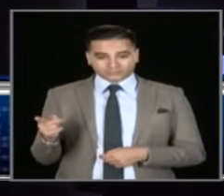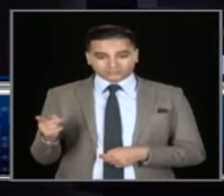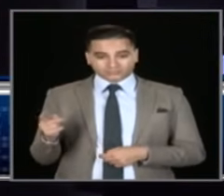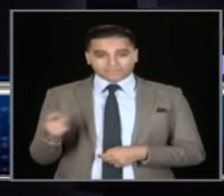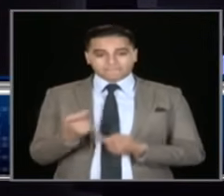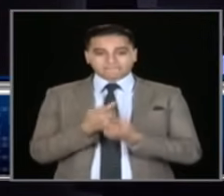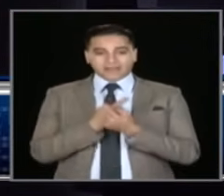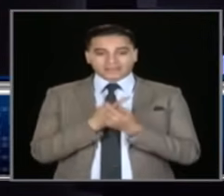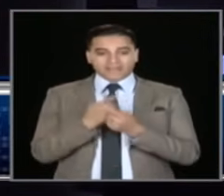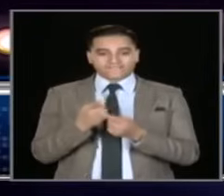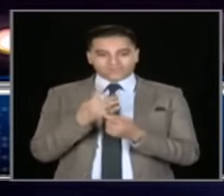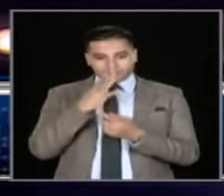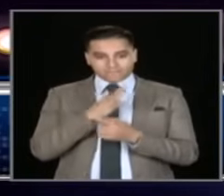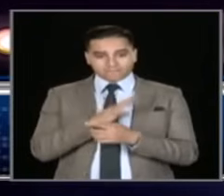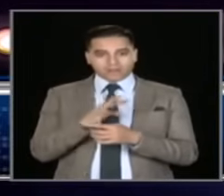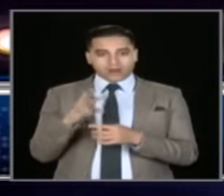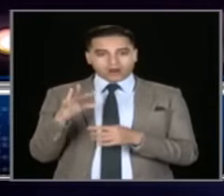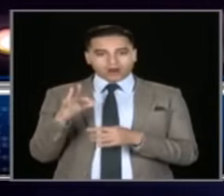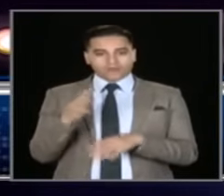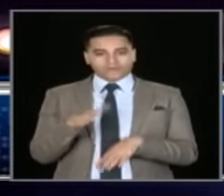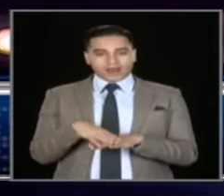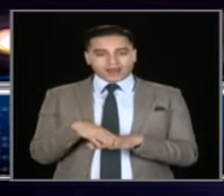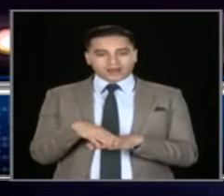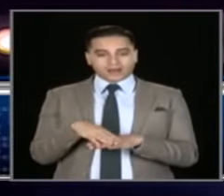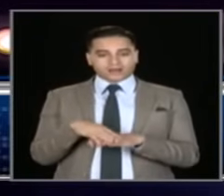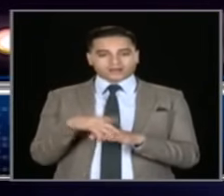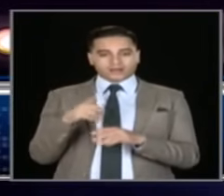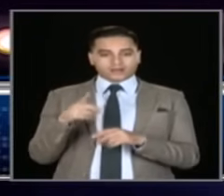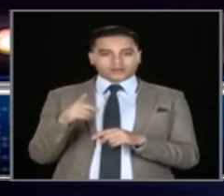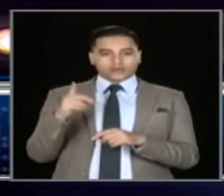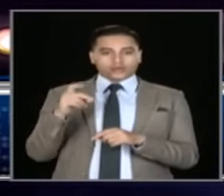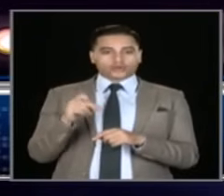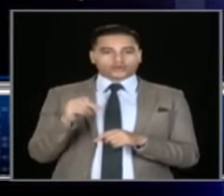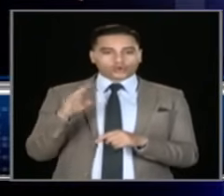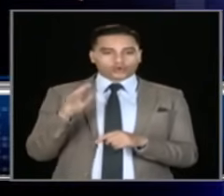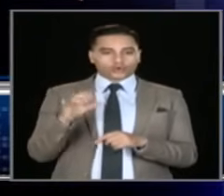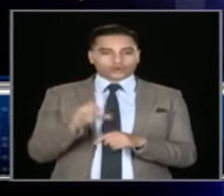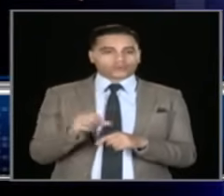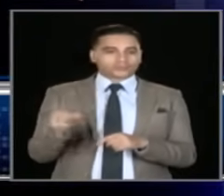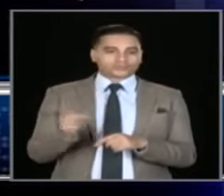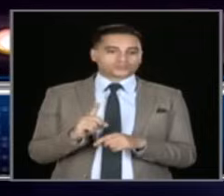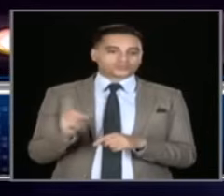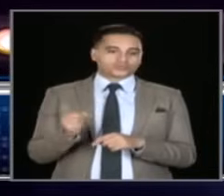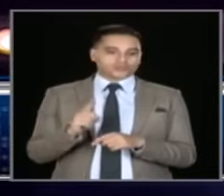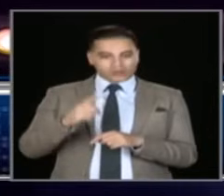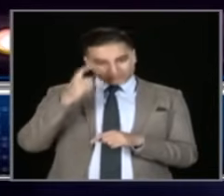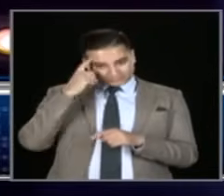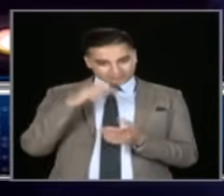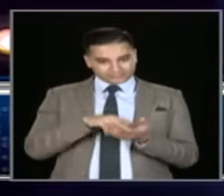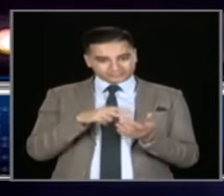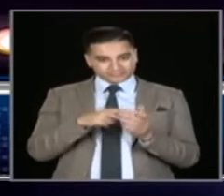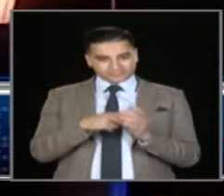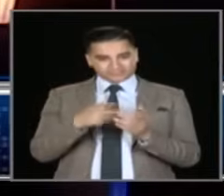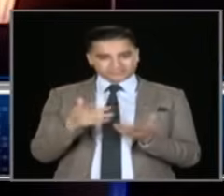متحف ايه؟ طوكيو. انت اخترت المدينة اللي ما وقعش فيها قنبلة بالعقل كده. ناجازاكي.